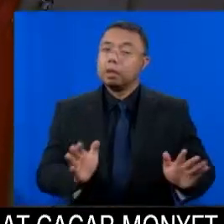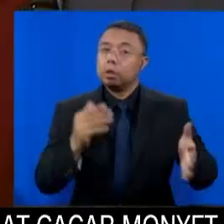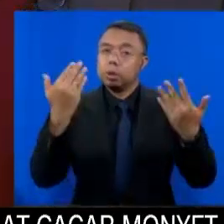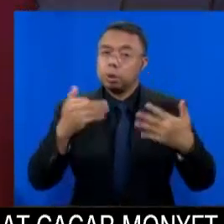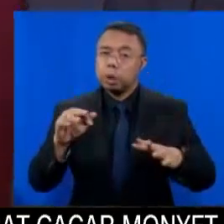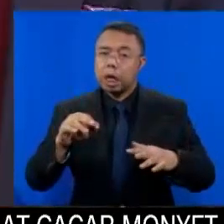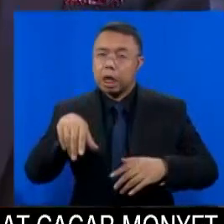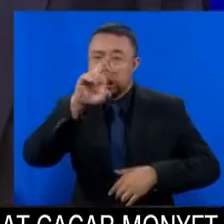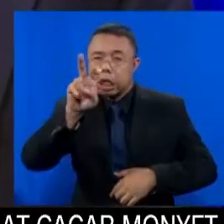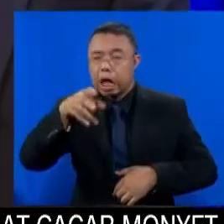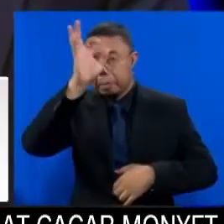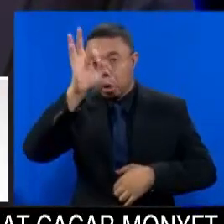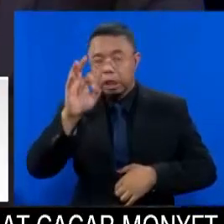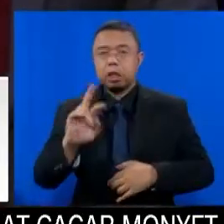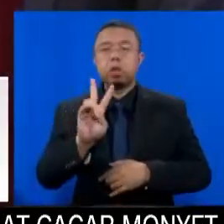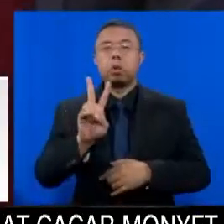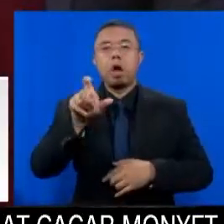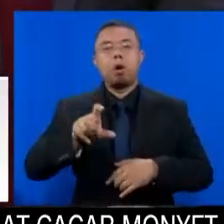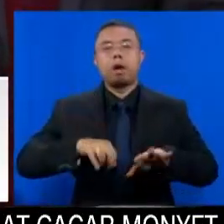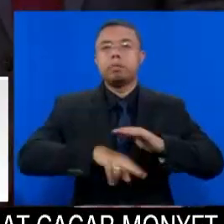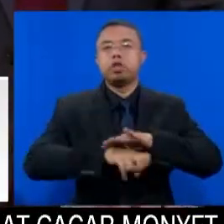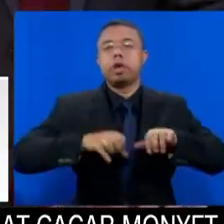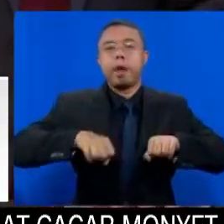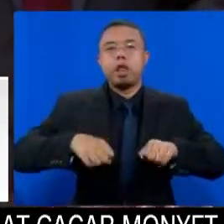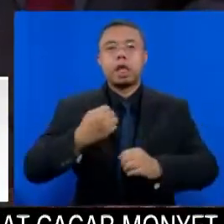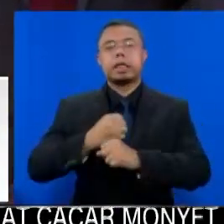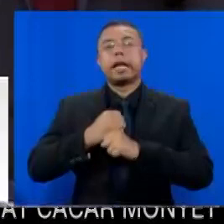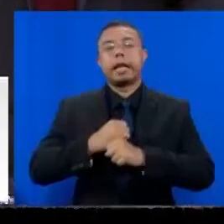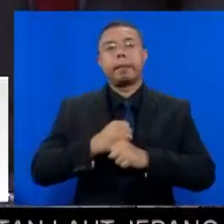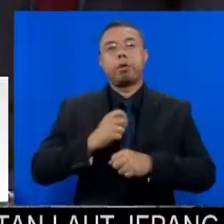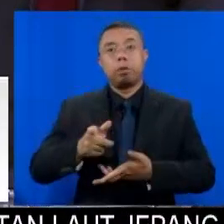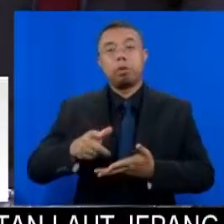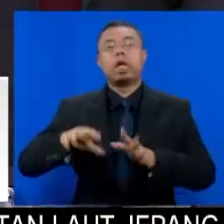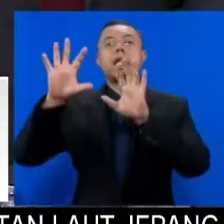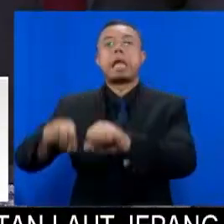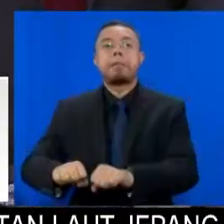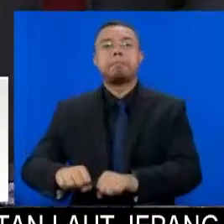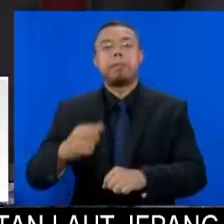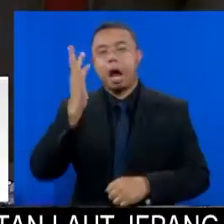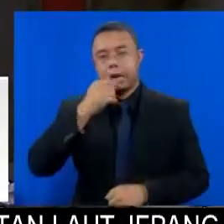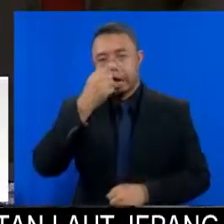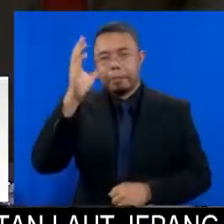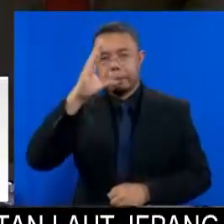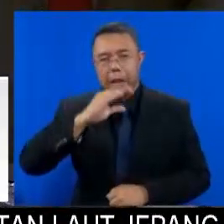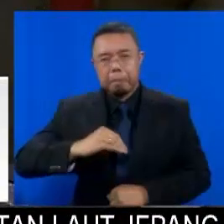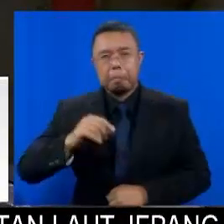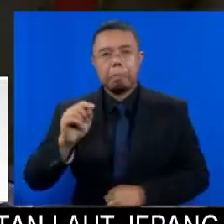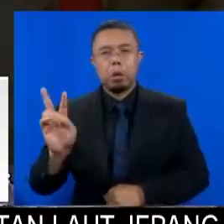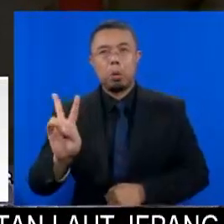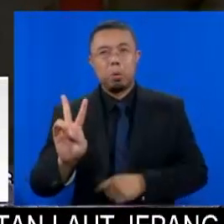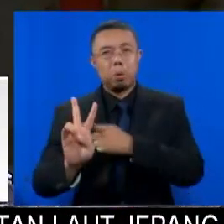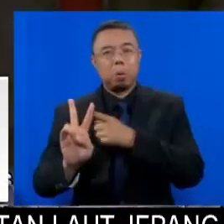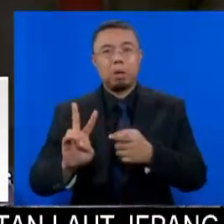Setelah sempat dikejar-kejar polisi, dua pencuri sepeda motor di Jeneponto, Sulawesi Selatan akhirnya tertangkap Kamis malam. Sementara aksi dua orang